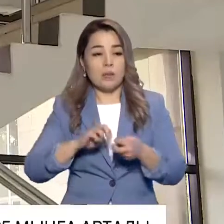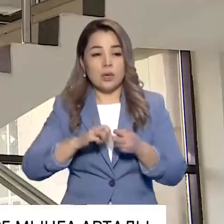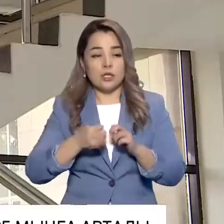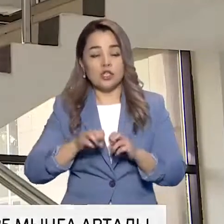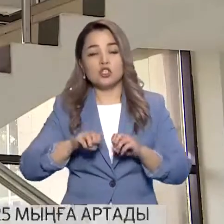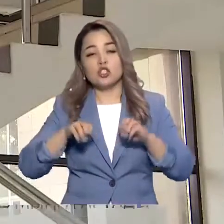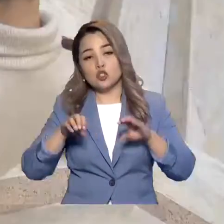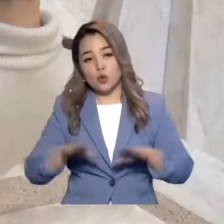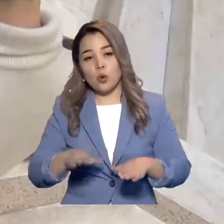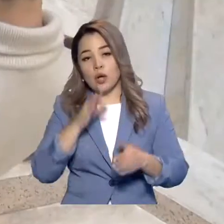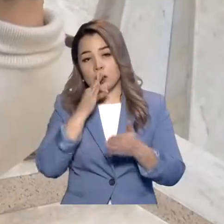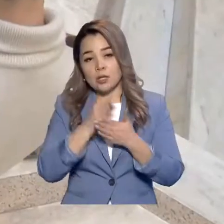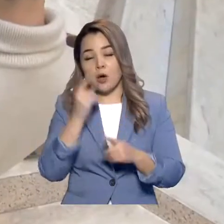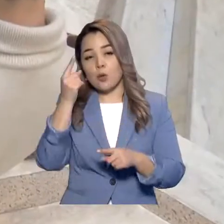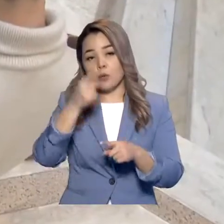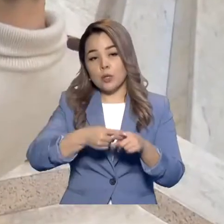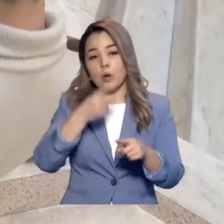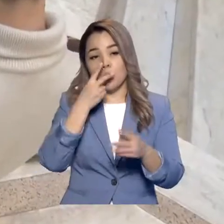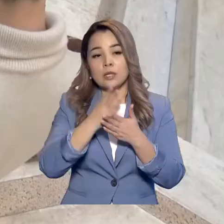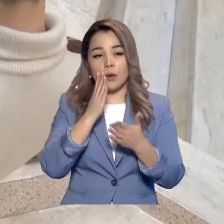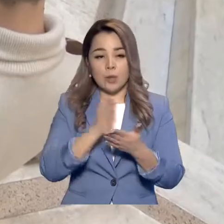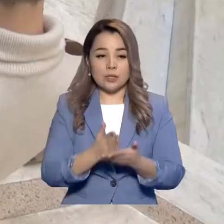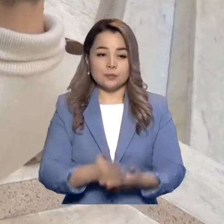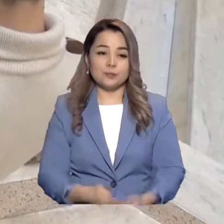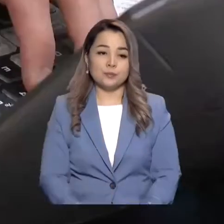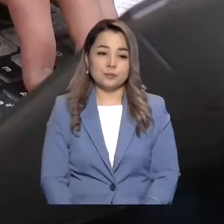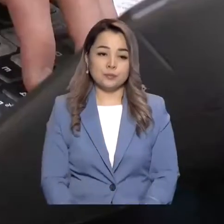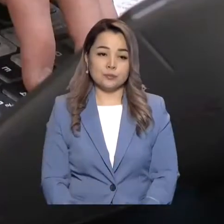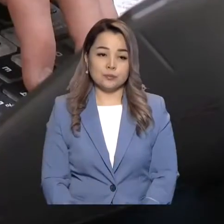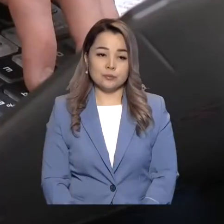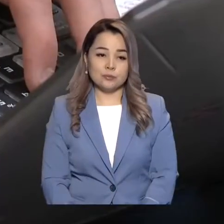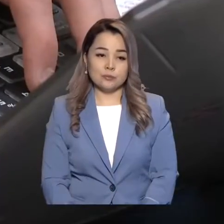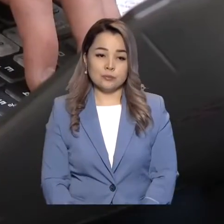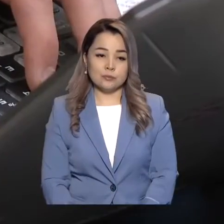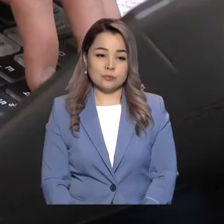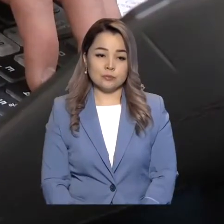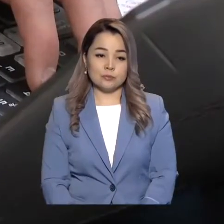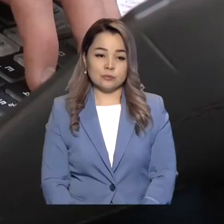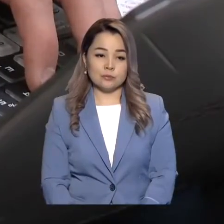шешуге оң ықпалын тигізері сөзсіз. Ахмет Балтанова, Жасұлан Жақсай, ұлттық арна.